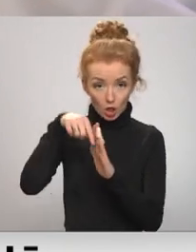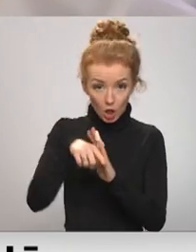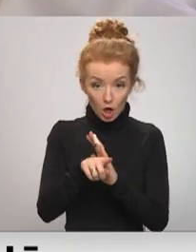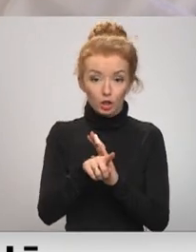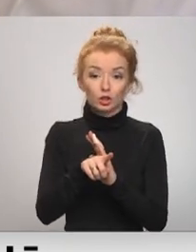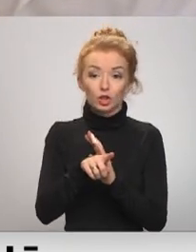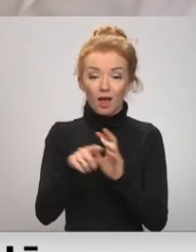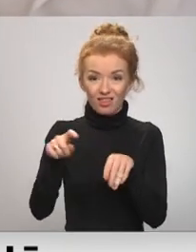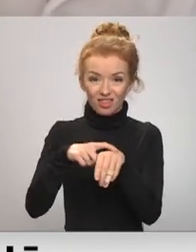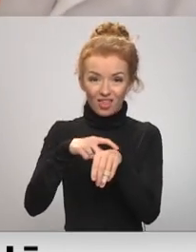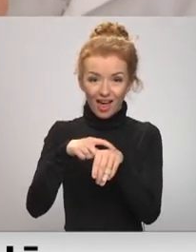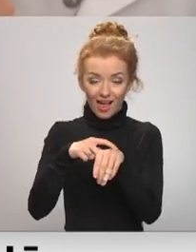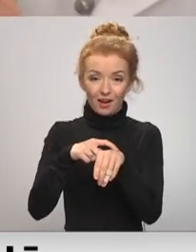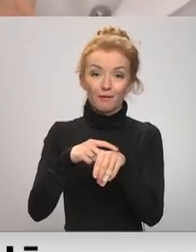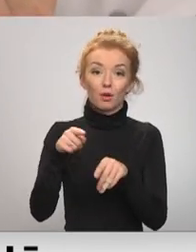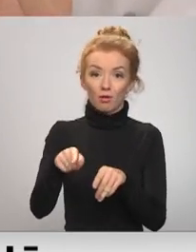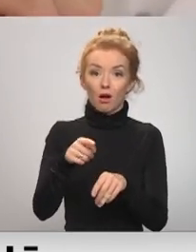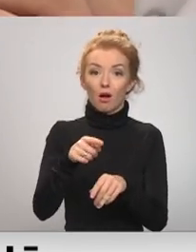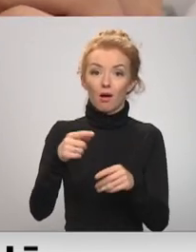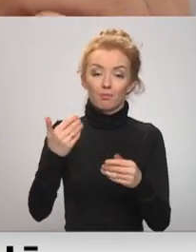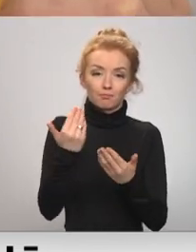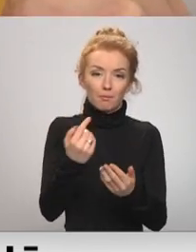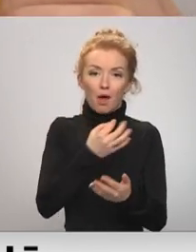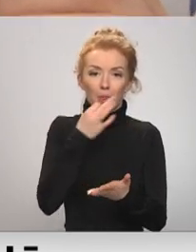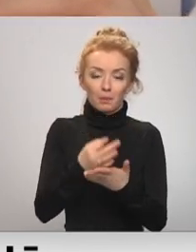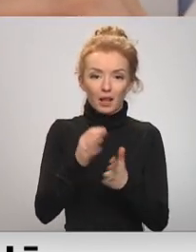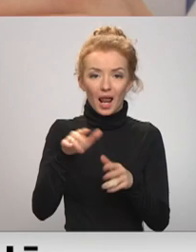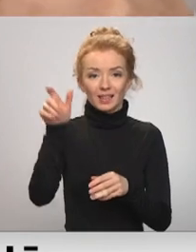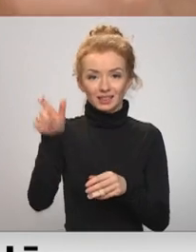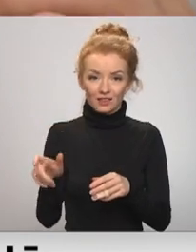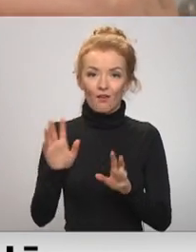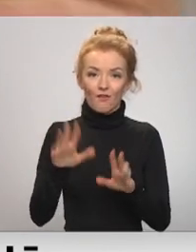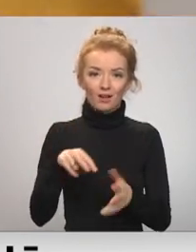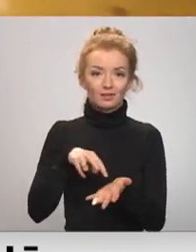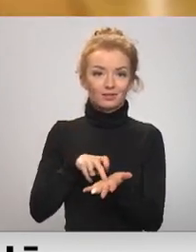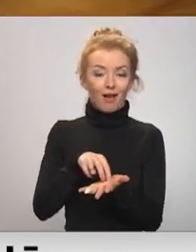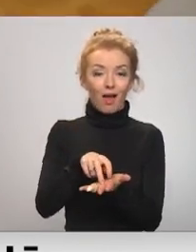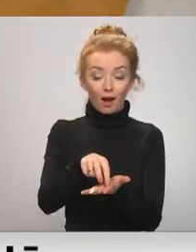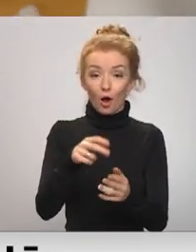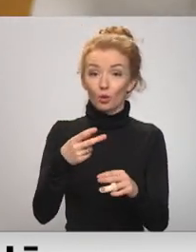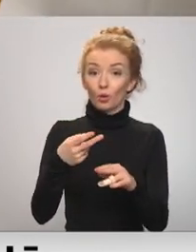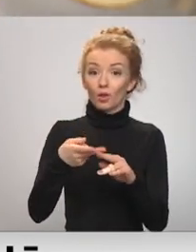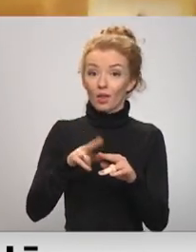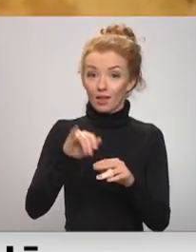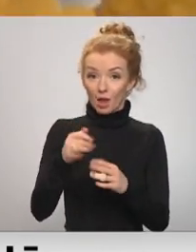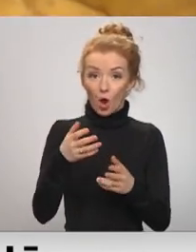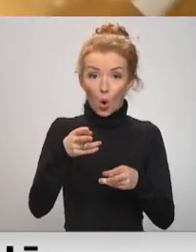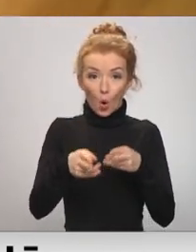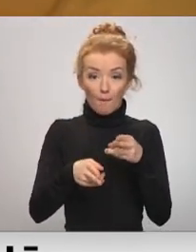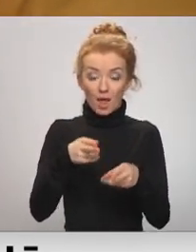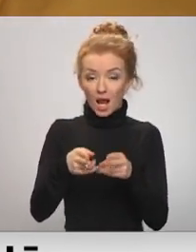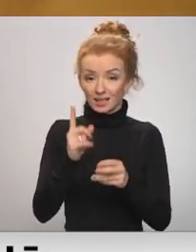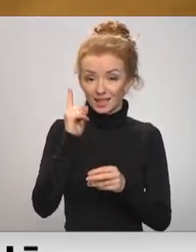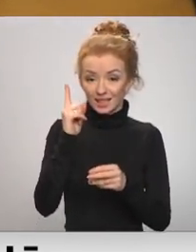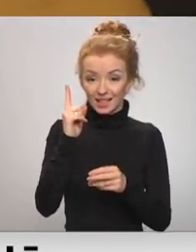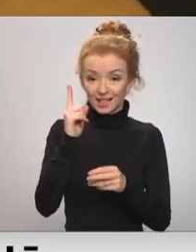tie nervi, kas ir atbildīgi par to, lai cilvēks spētu staigāt. Un tad, ja mums operācija ir tikai